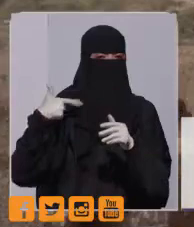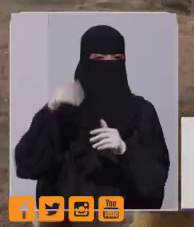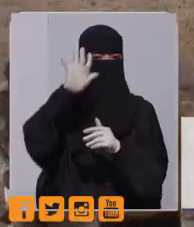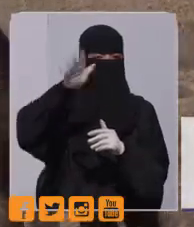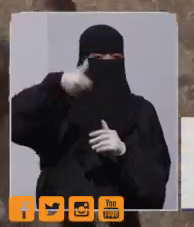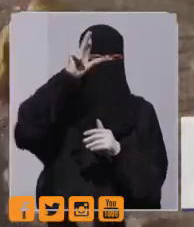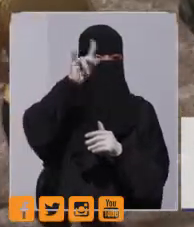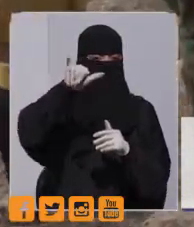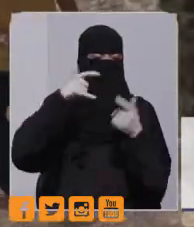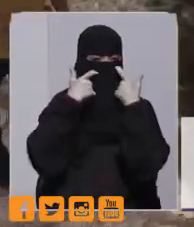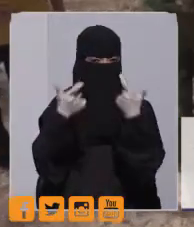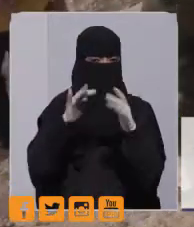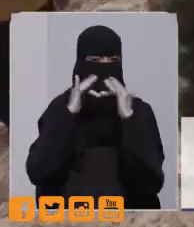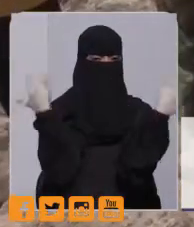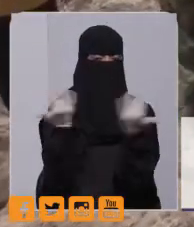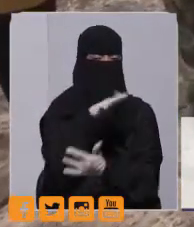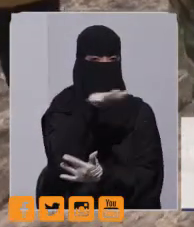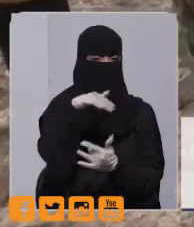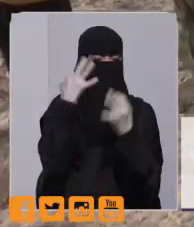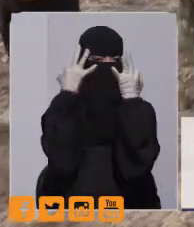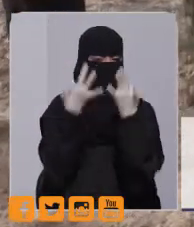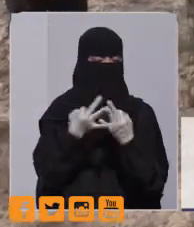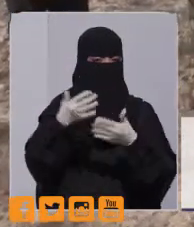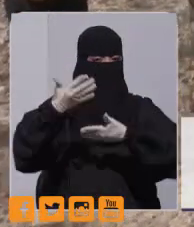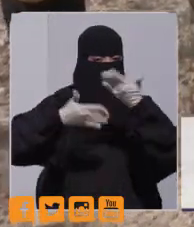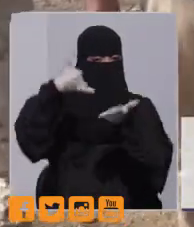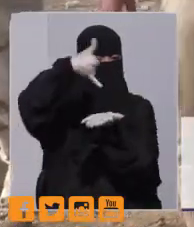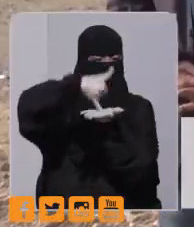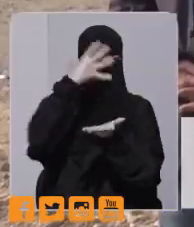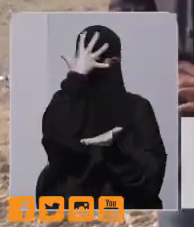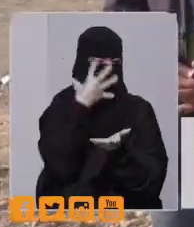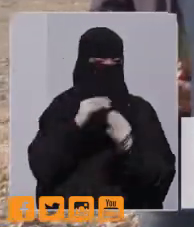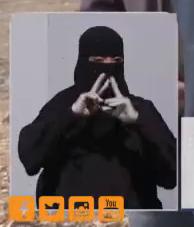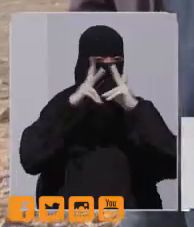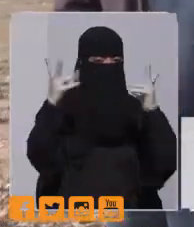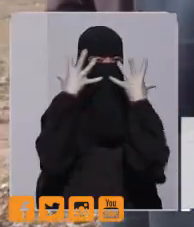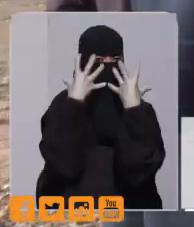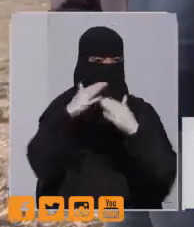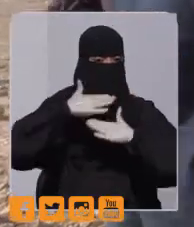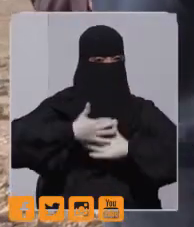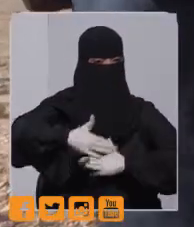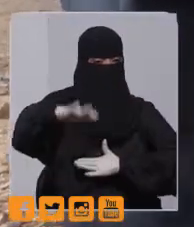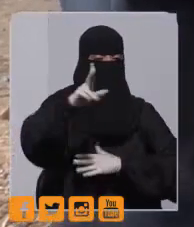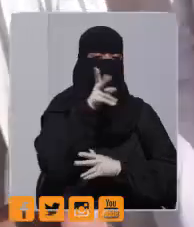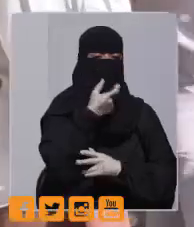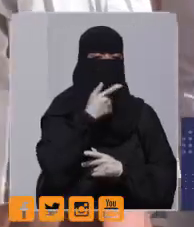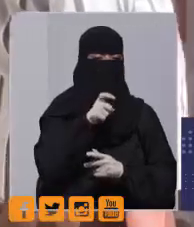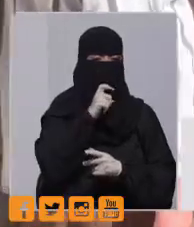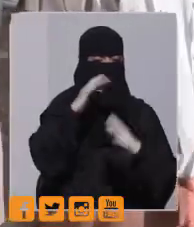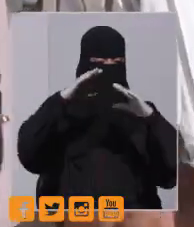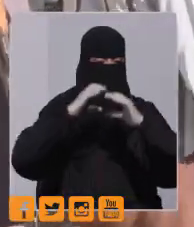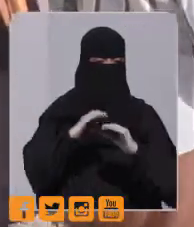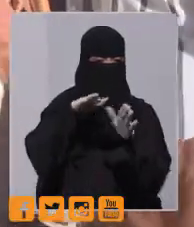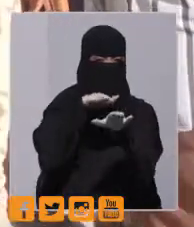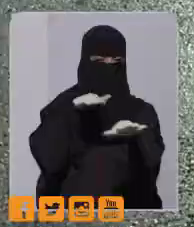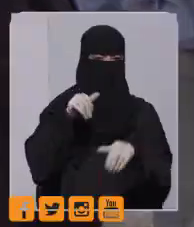حرص قياده السلطه المحليه على تحسين مدينه المكلا وايجاد حلول عاجله للتخفيف من الازدحام داخل